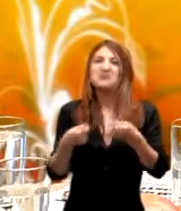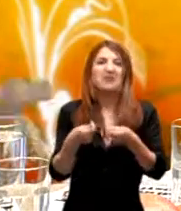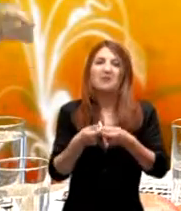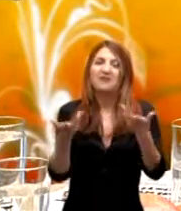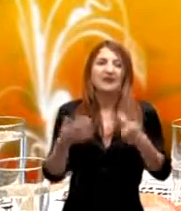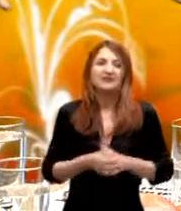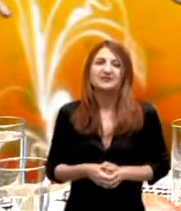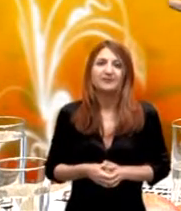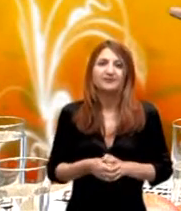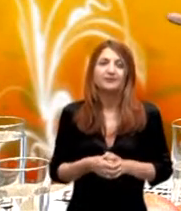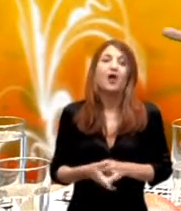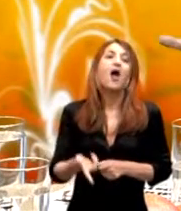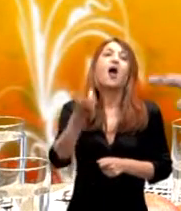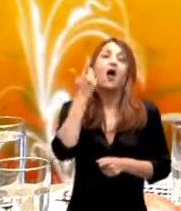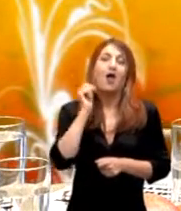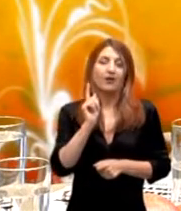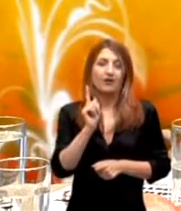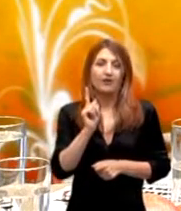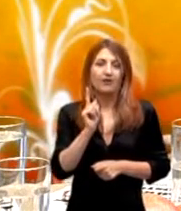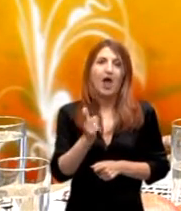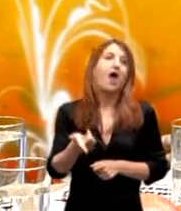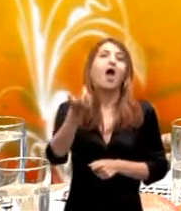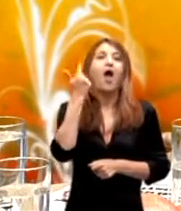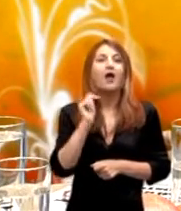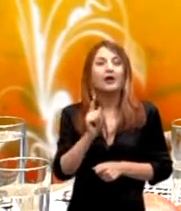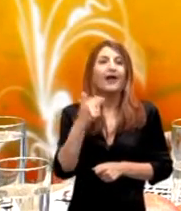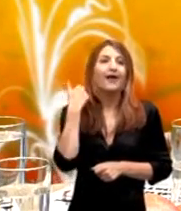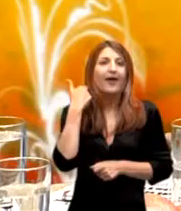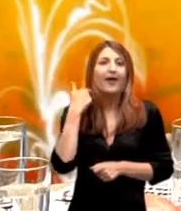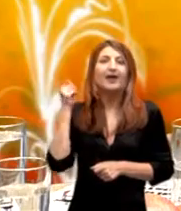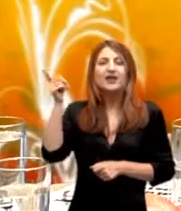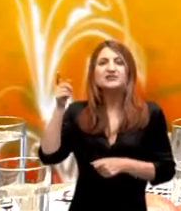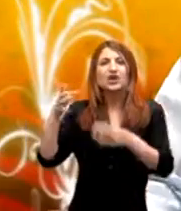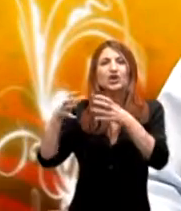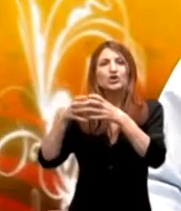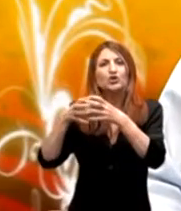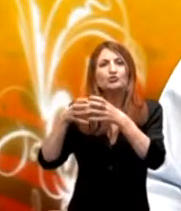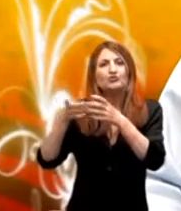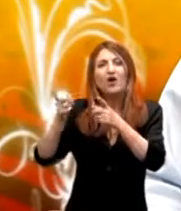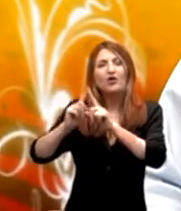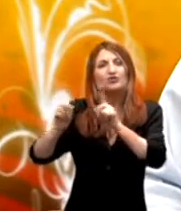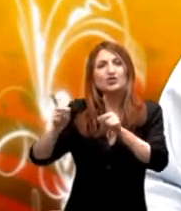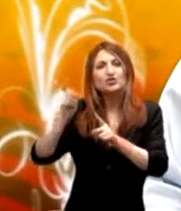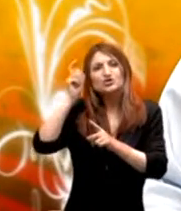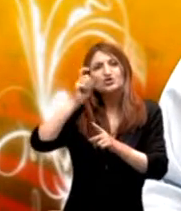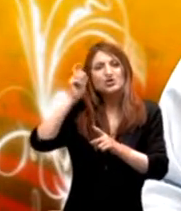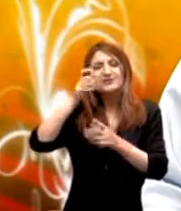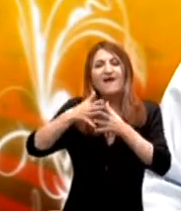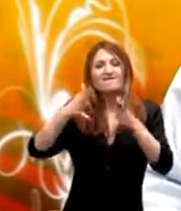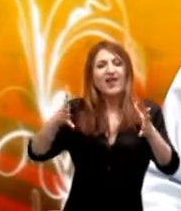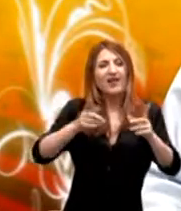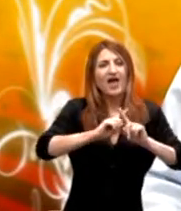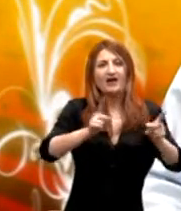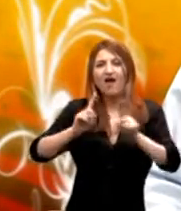A. Ali? Ali, da Sonja, englesko društvo je jako stratificirano socijalno. Mm-hmm. Tamo je jako velika razlika, jesi